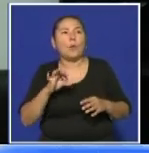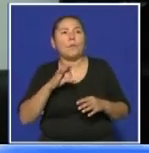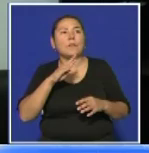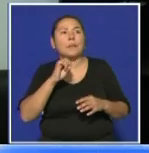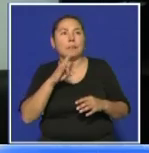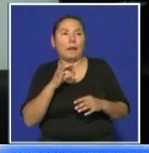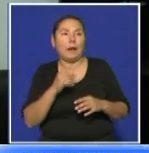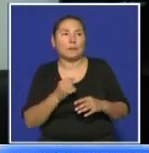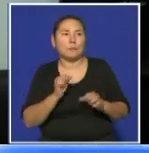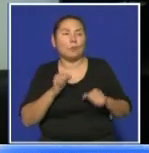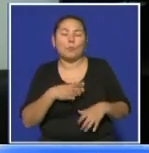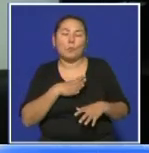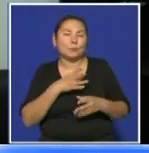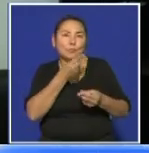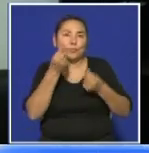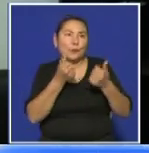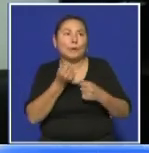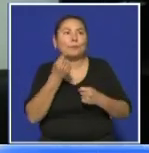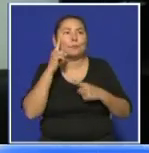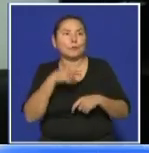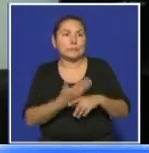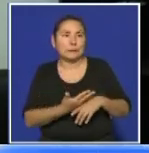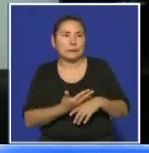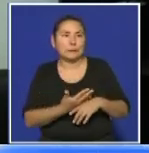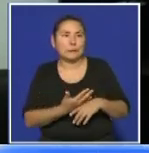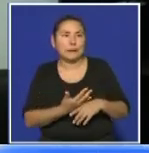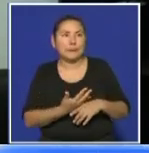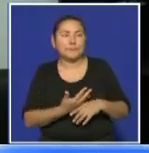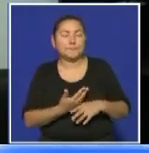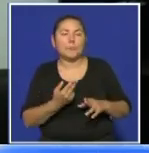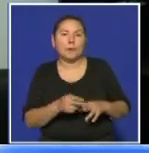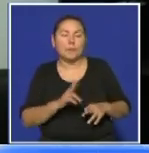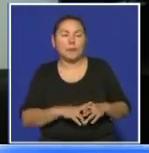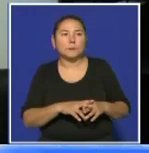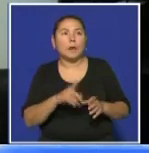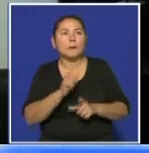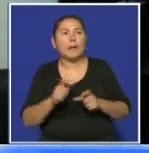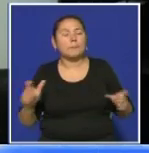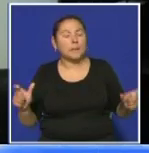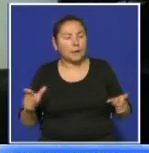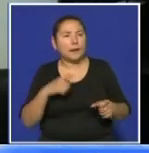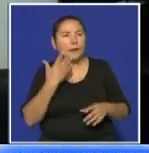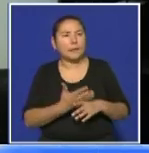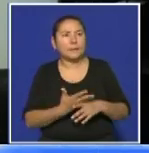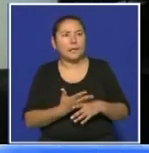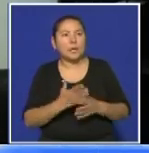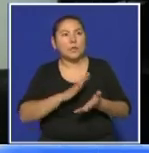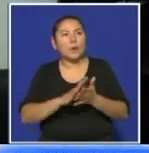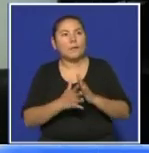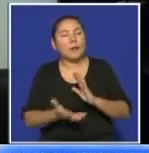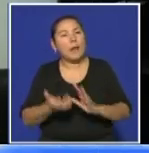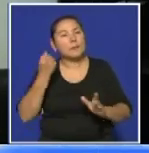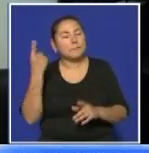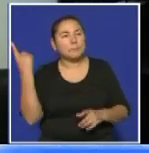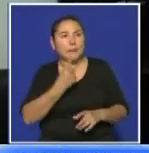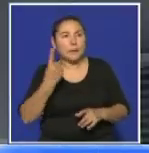Финкап. Мүмкін мүлдем сәйкес келмейтін зат болып табылады. Сондықтан адамдарға договорды алсын,